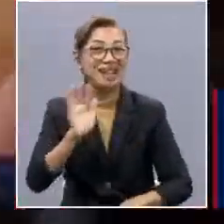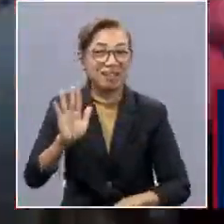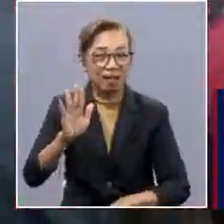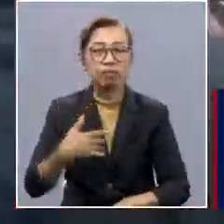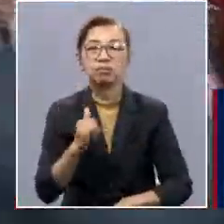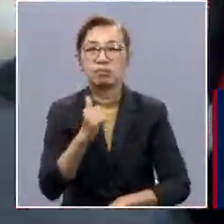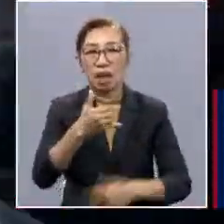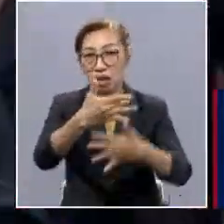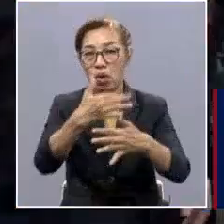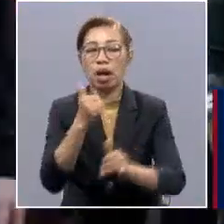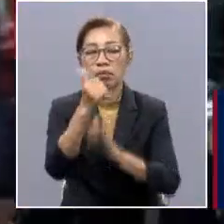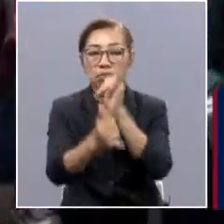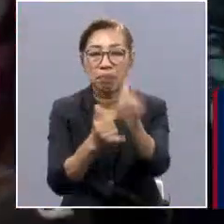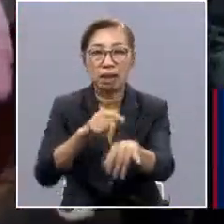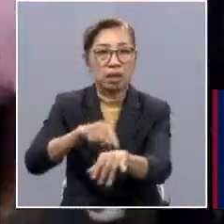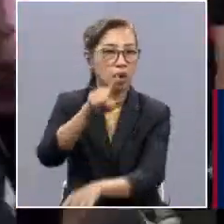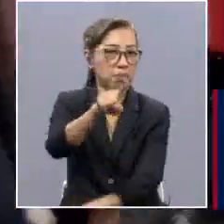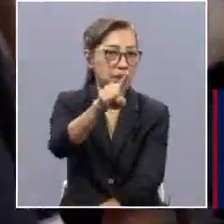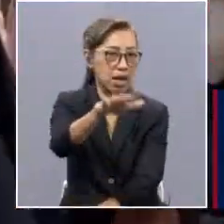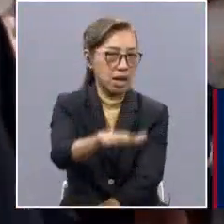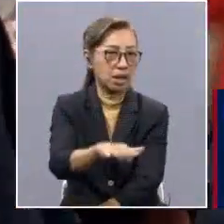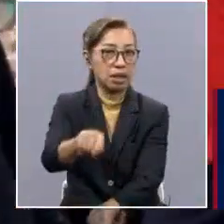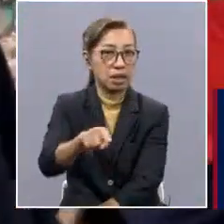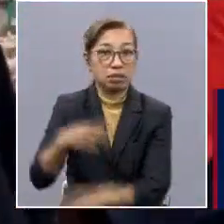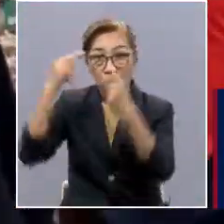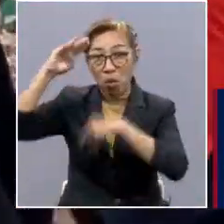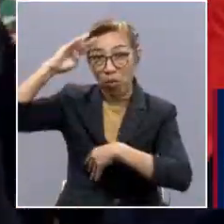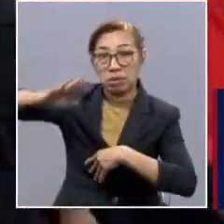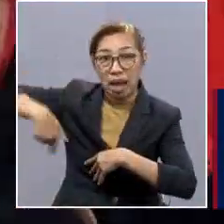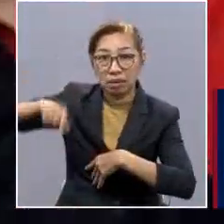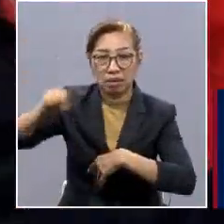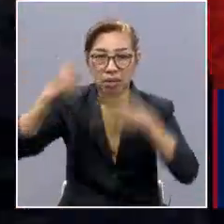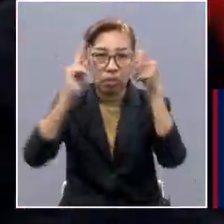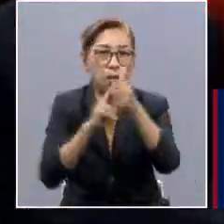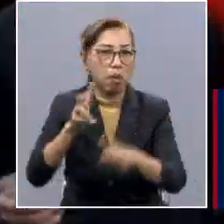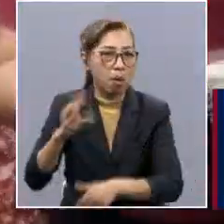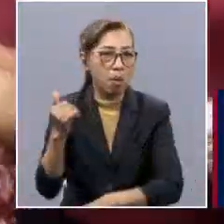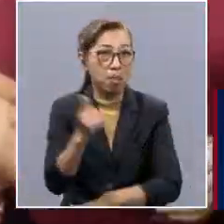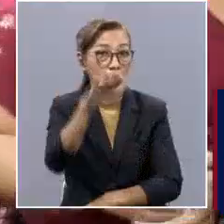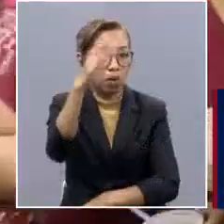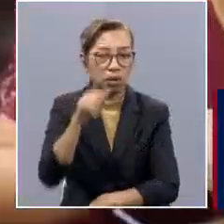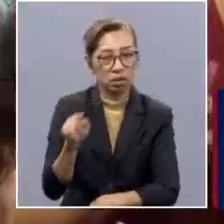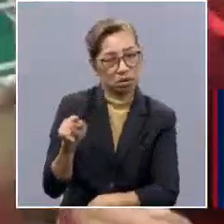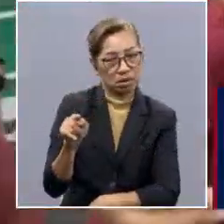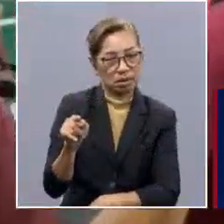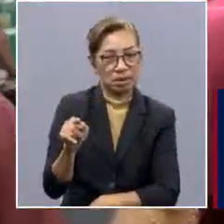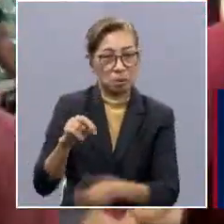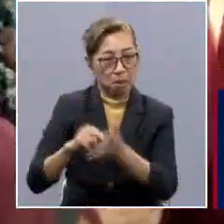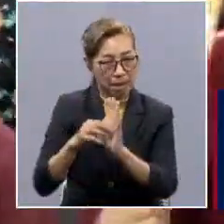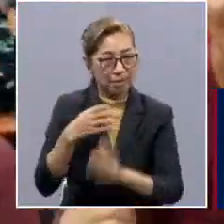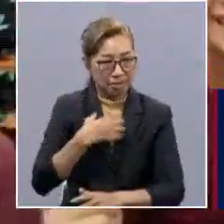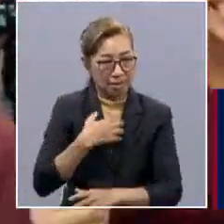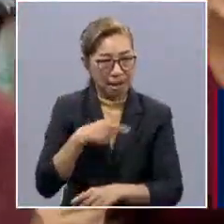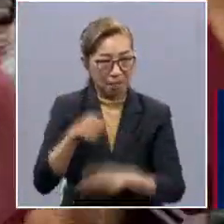ที่ที่เยาวราชเช่นเดียวกันไปช่วงบ่ายคุณผู้ชมคะไปก่อนพลเอกประยุทธ์อีกคือรอบนี้ก็ตั้งคำถามเหมือนกันว่าโอ้ยอันนี้ตั้งใจแล้ว